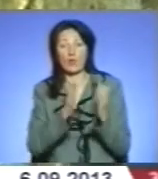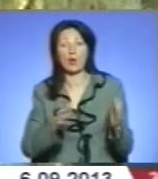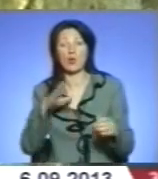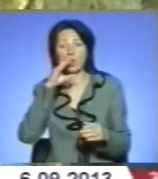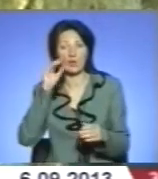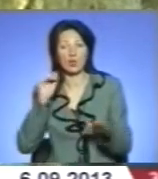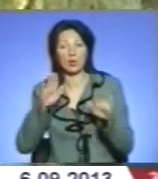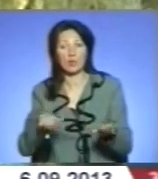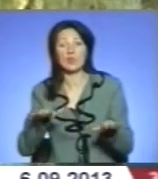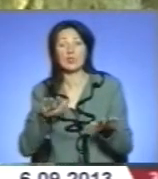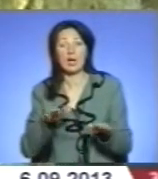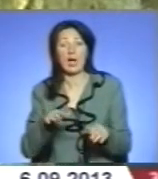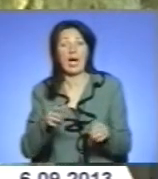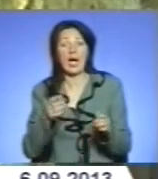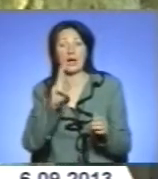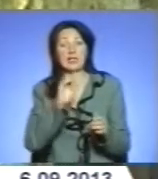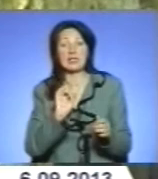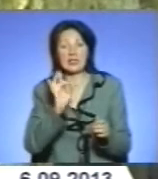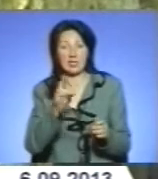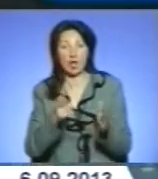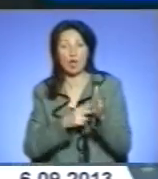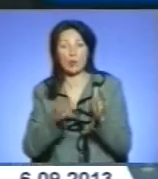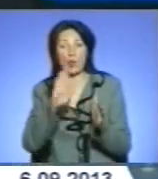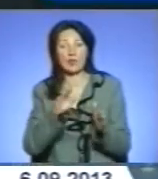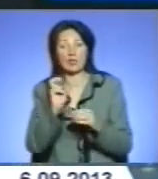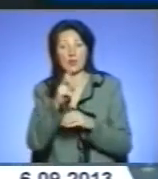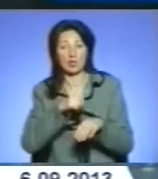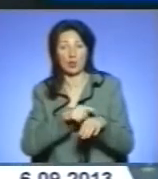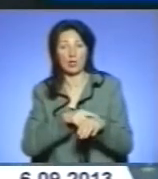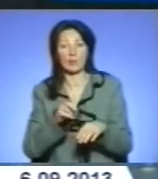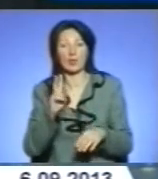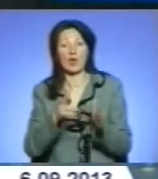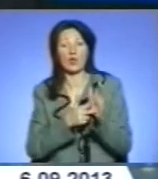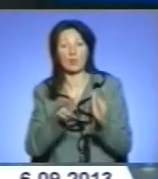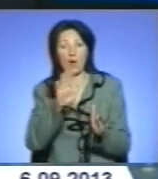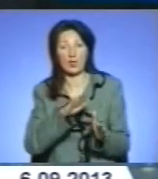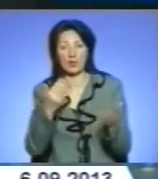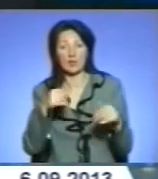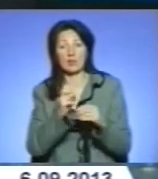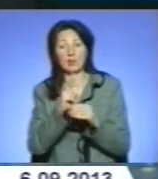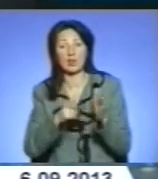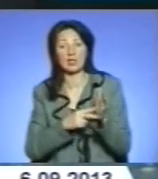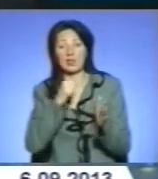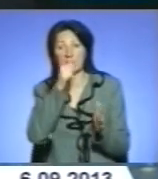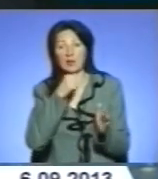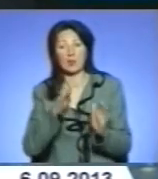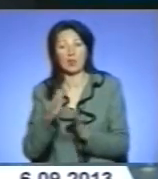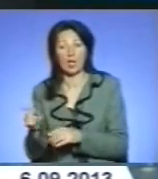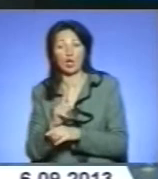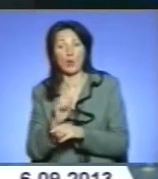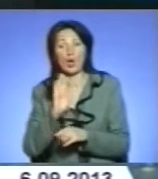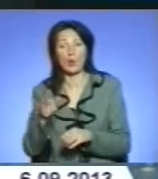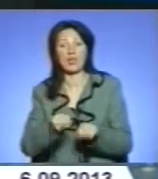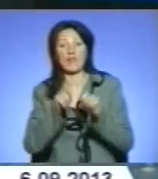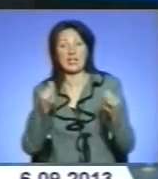цирку 7 вересня на 12 годину. 8 вересня, уже 17-й рік поспіль, у Тернополі проходитиме відкрита